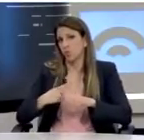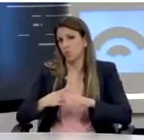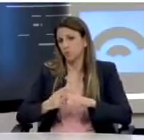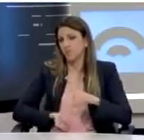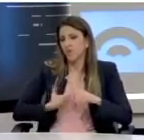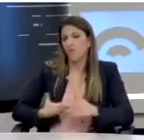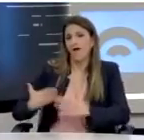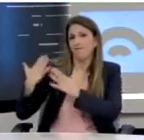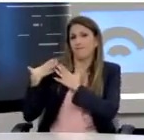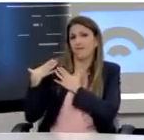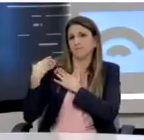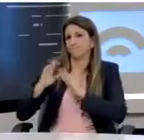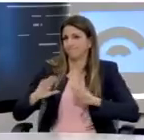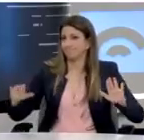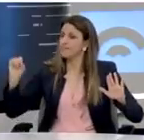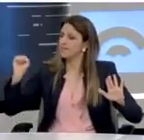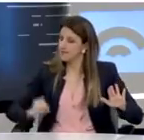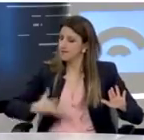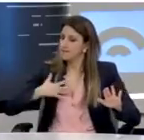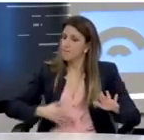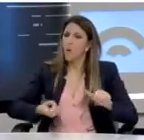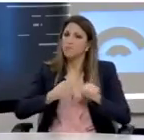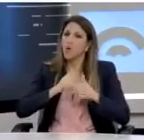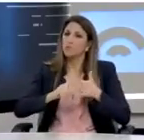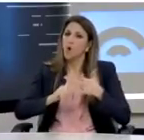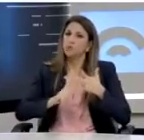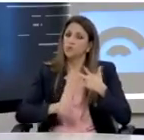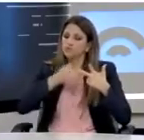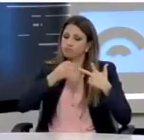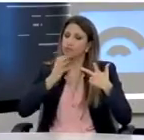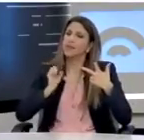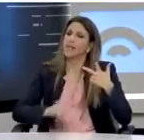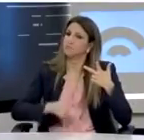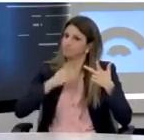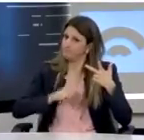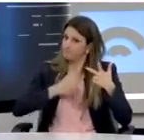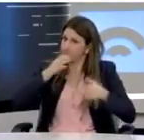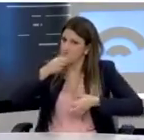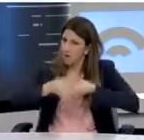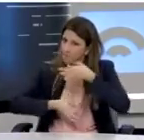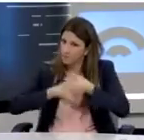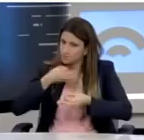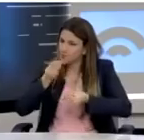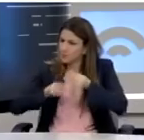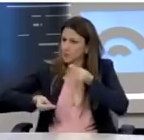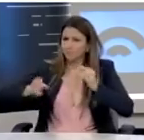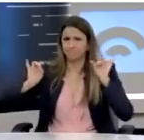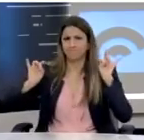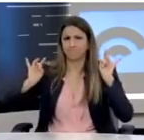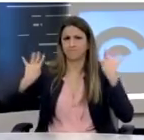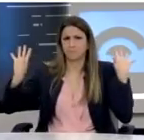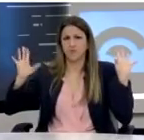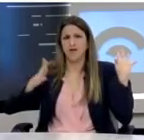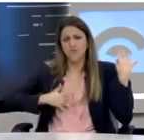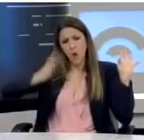ως ευθύνη, με επιχειρήματα, χωρίς κραυγές, χωρίς συνθήματα και χωρίς να προσπαθήσω να κινητοποιήσω